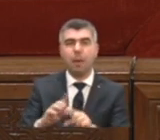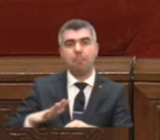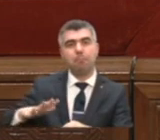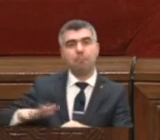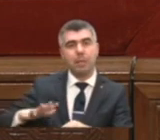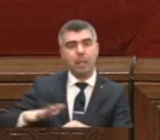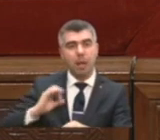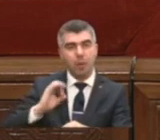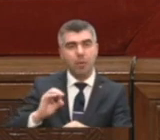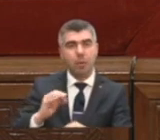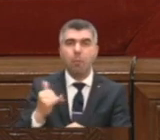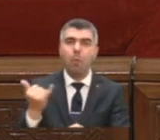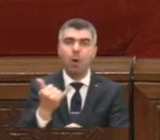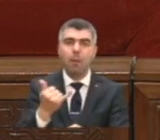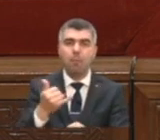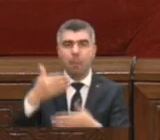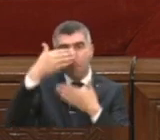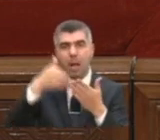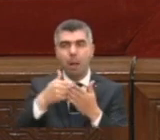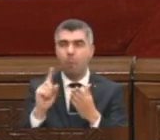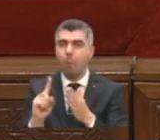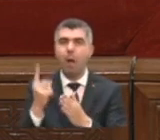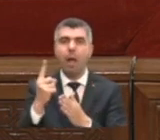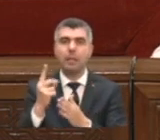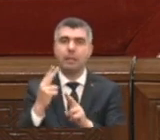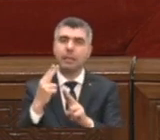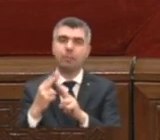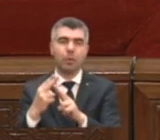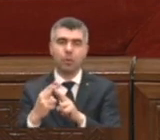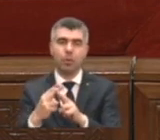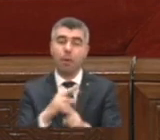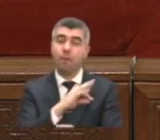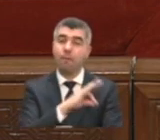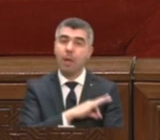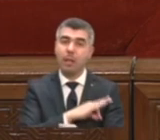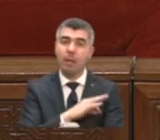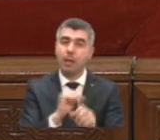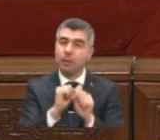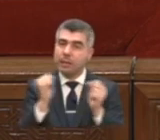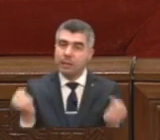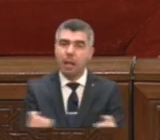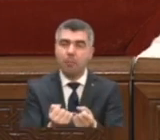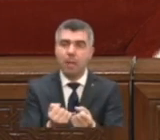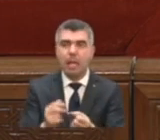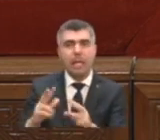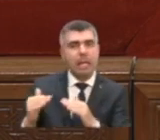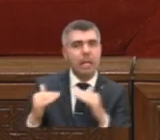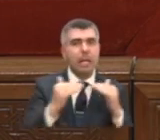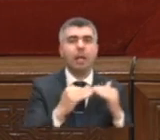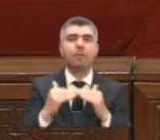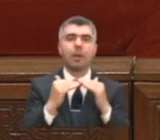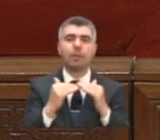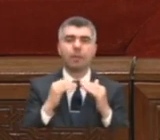عندناش جوج المواطنين، عندنا مغربي واحد. وكي تيستافد المغربي بواحد التنميه خص الجميع داخل المدن ديالنا